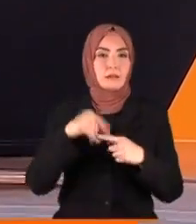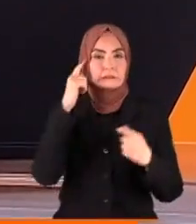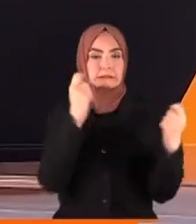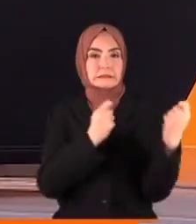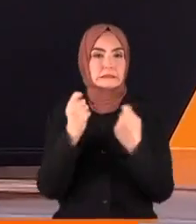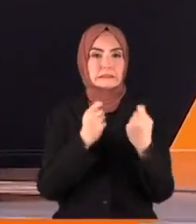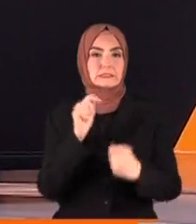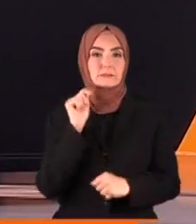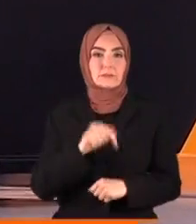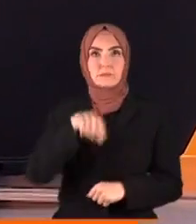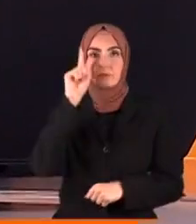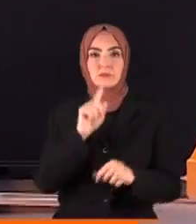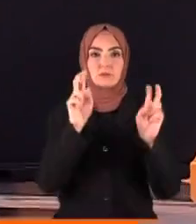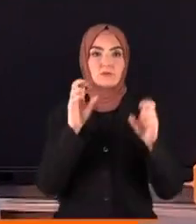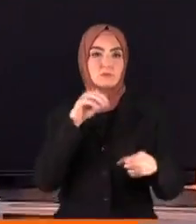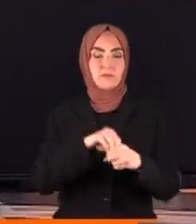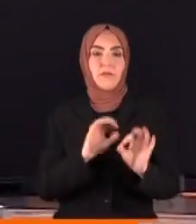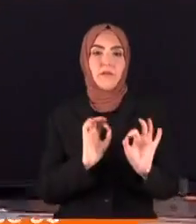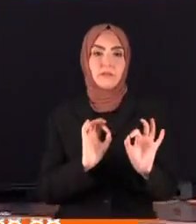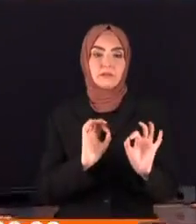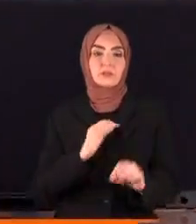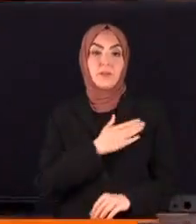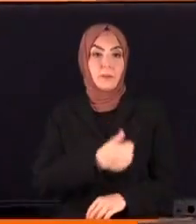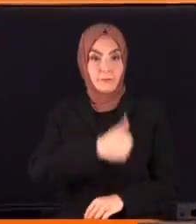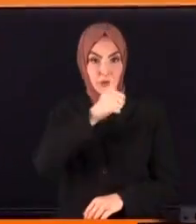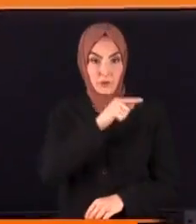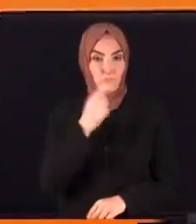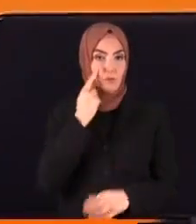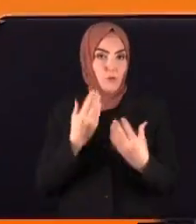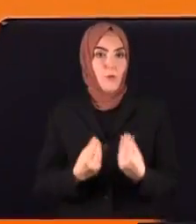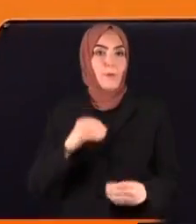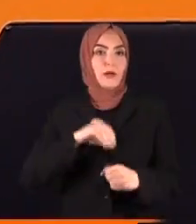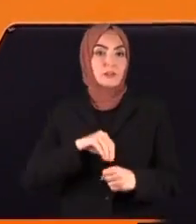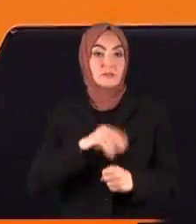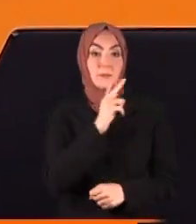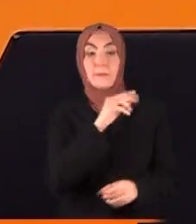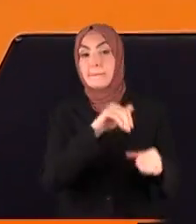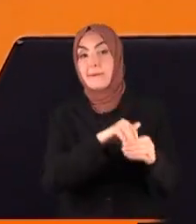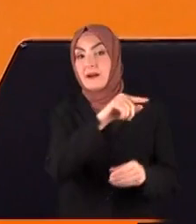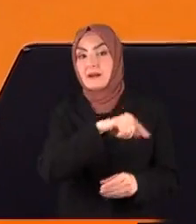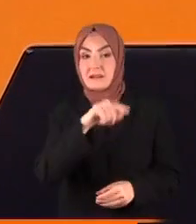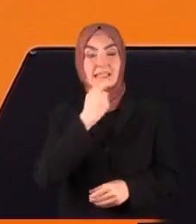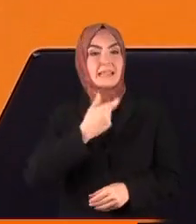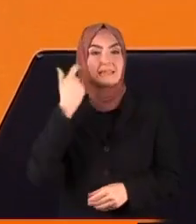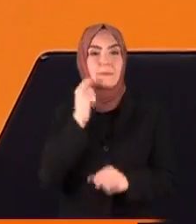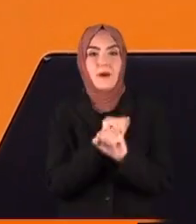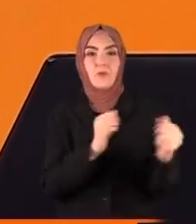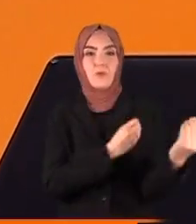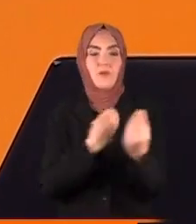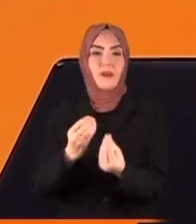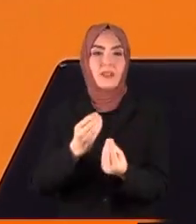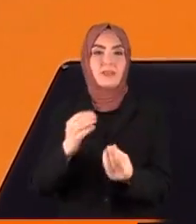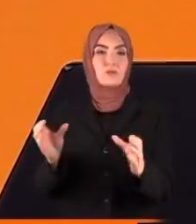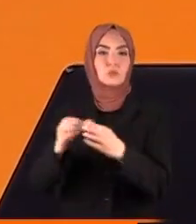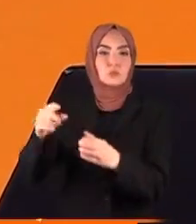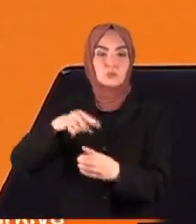helalleşme tartışması gündemdeki yerini koruyor. CHP lideri iktidar olabilmek için partisinin geçmişte mağdur ettiği kesimlerle barışması